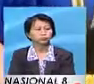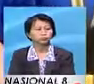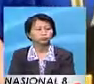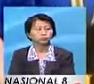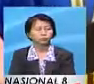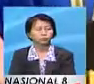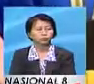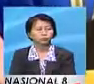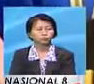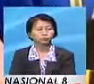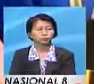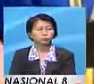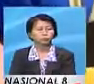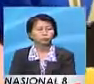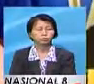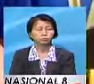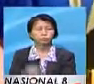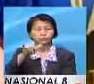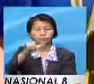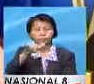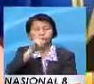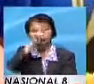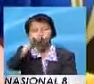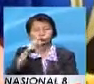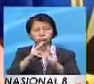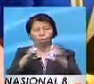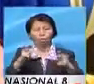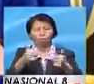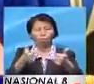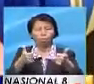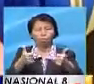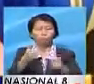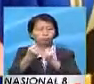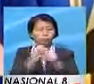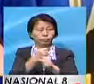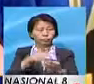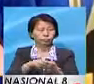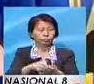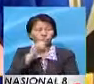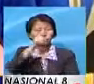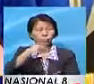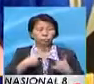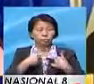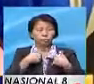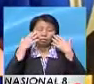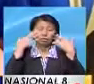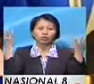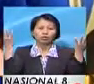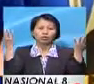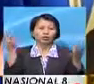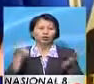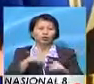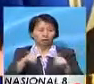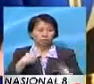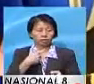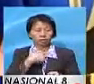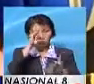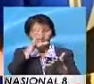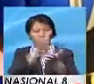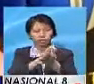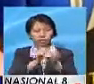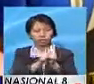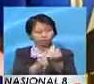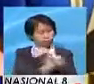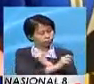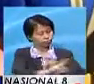ini memang begitu hebat tahun ini sebenarnya kita tak menjangka tetapi kita percaya dengan persiapan